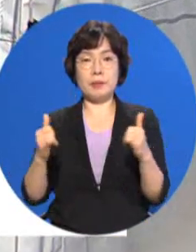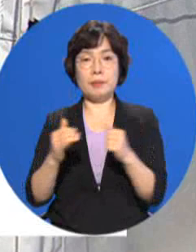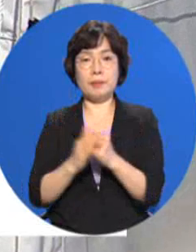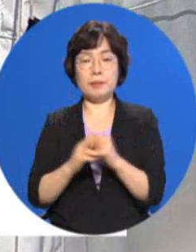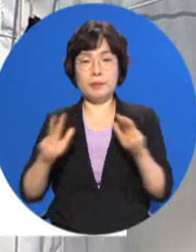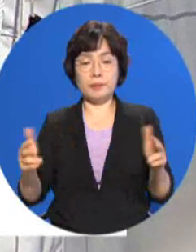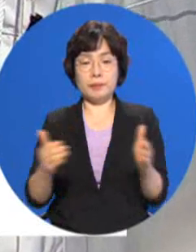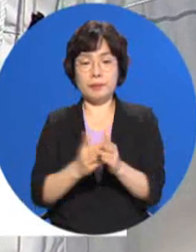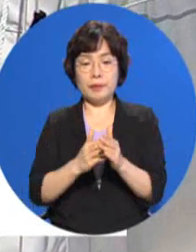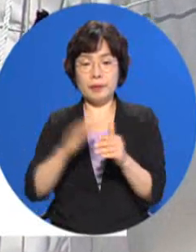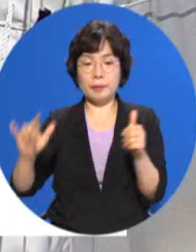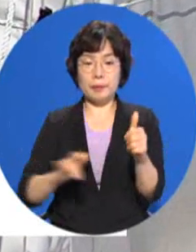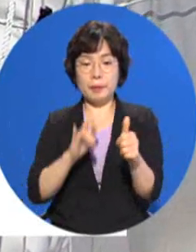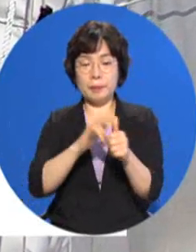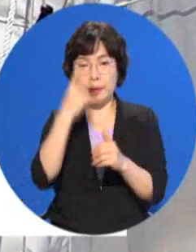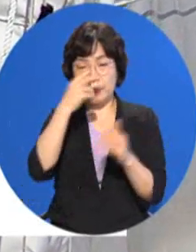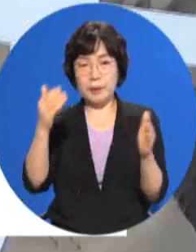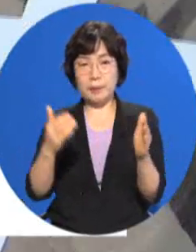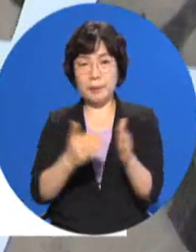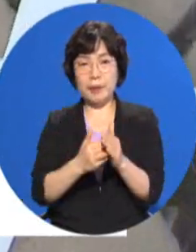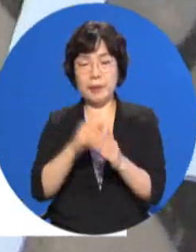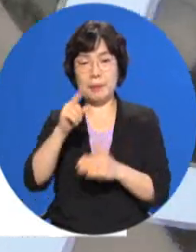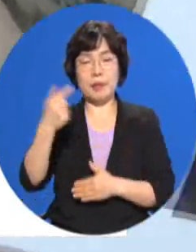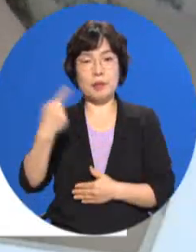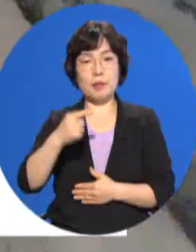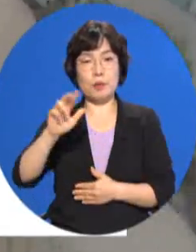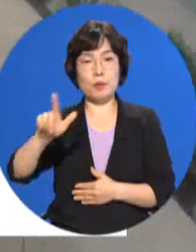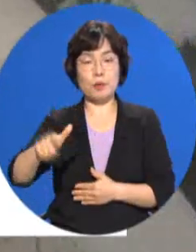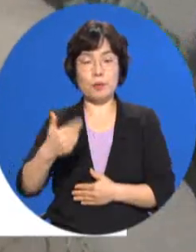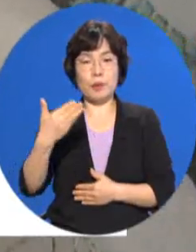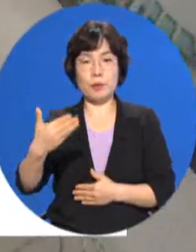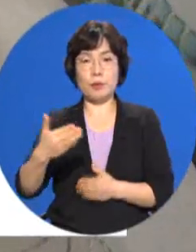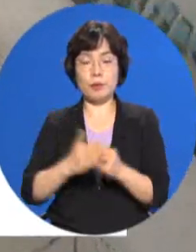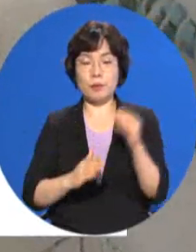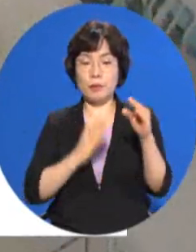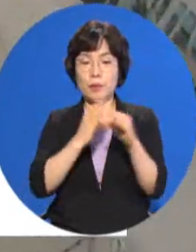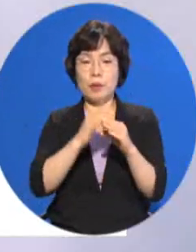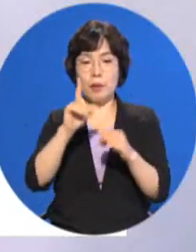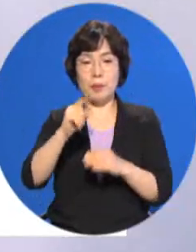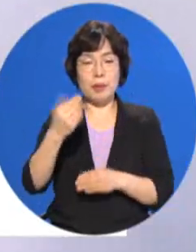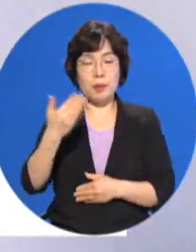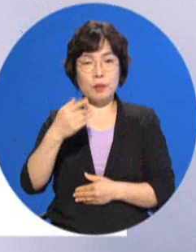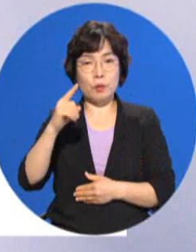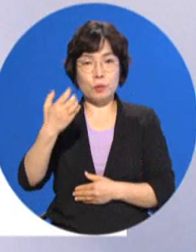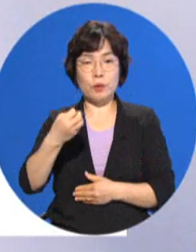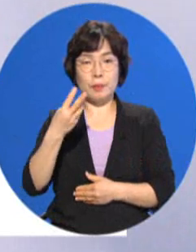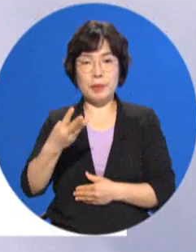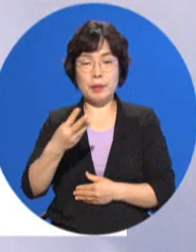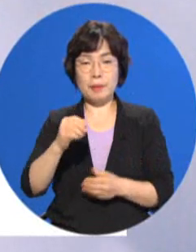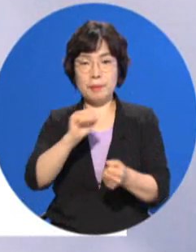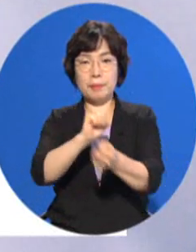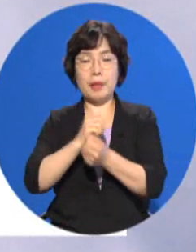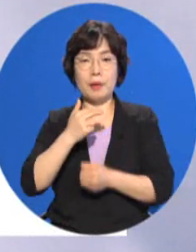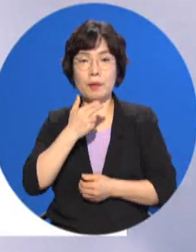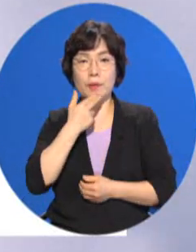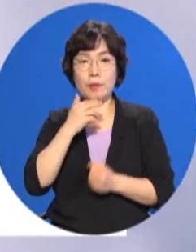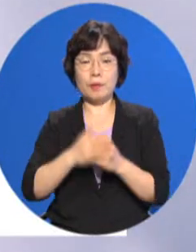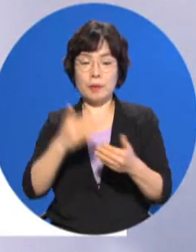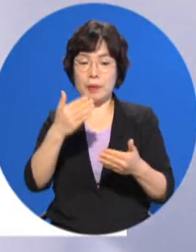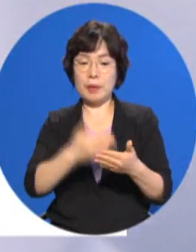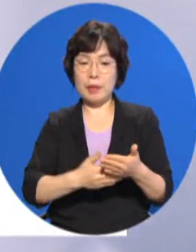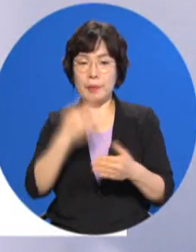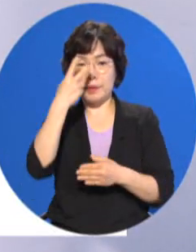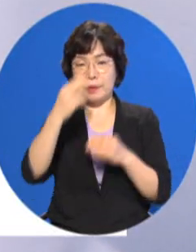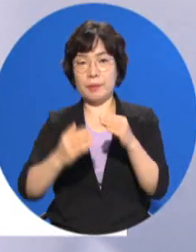또 지금까지 코로나19 검사를 받은 사람은 11,609명으로 이 가운데 11,093명이 음성 판정을 받았고 나머지는